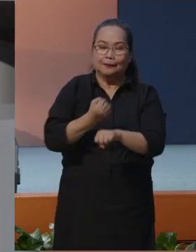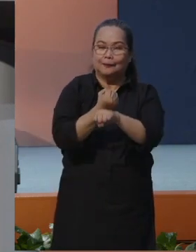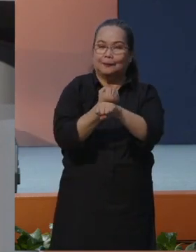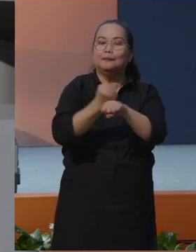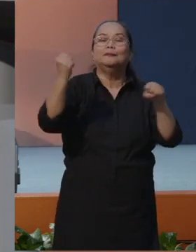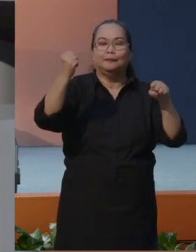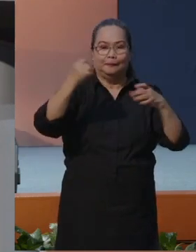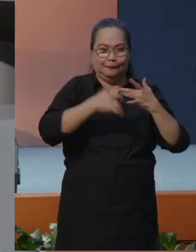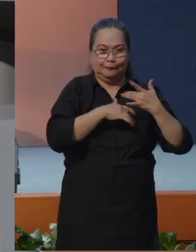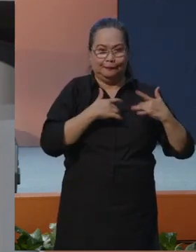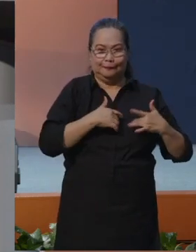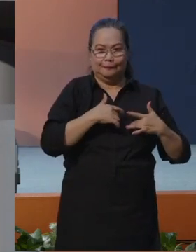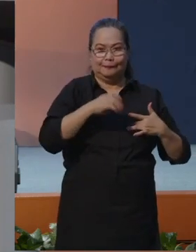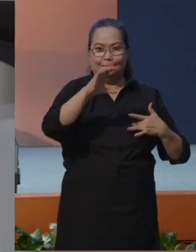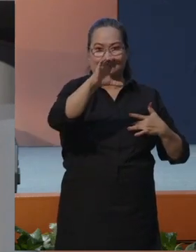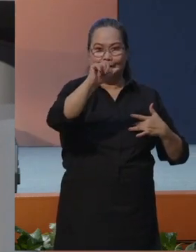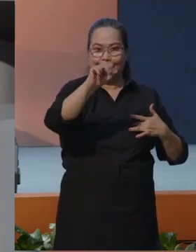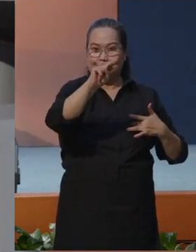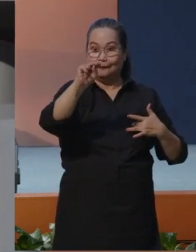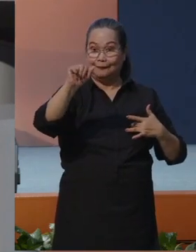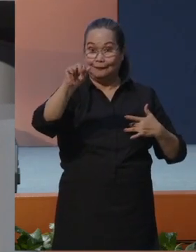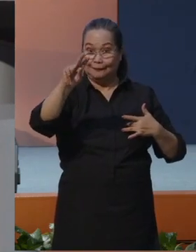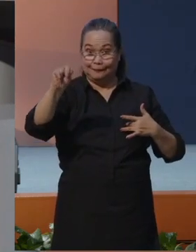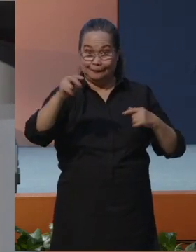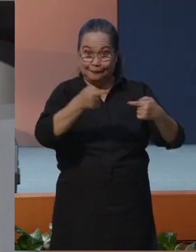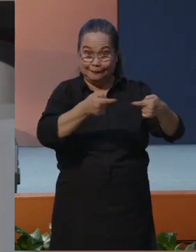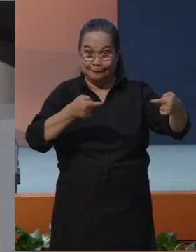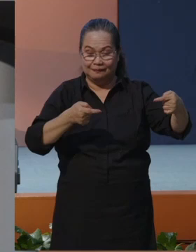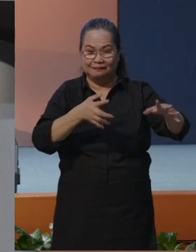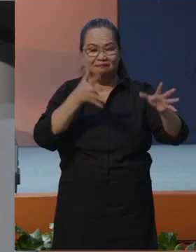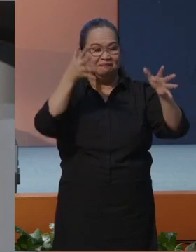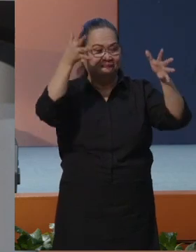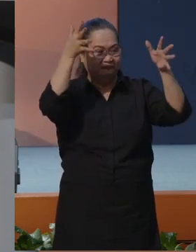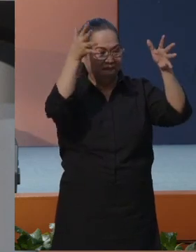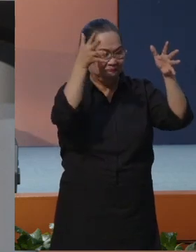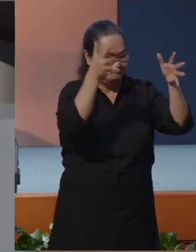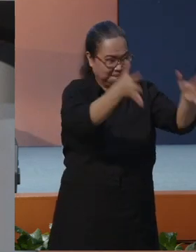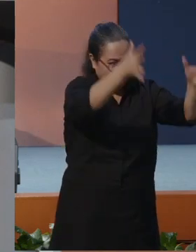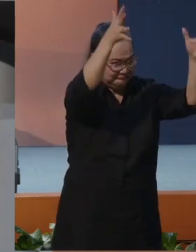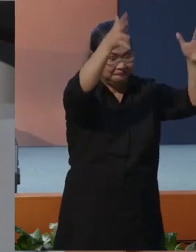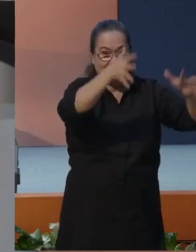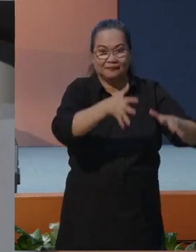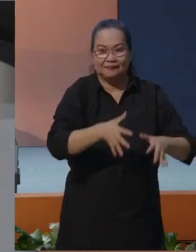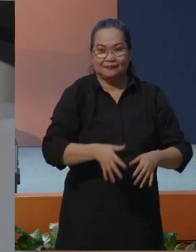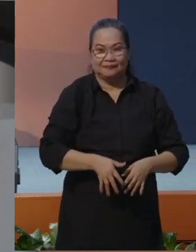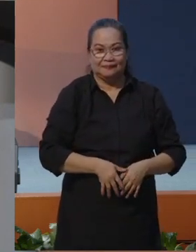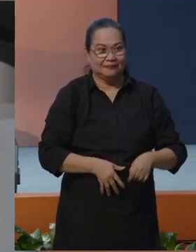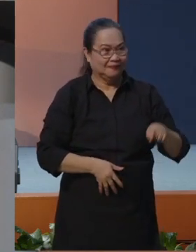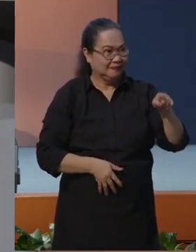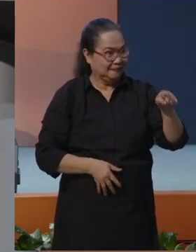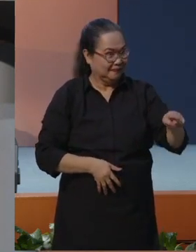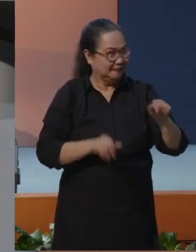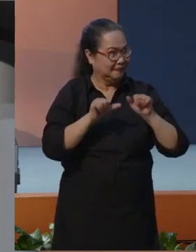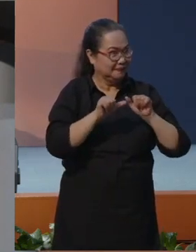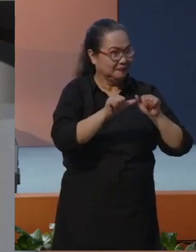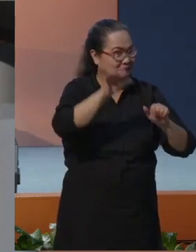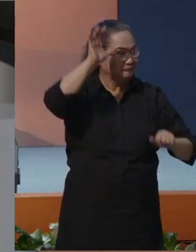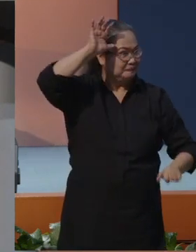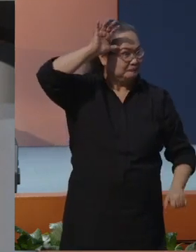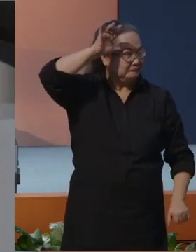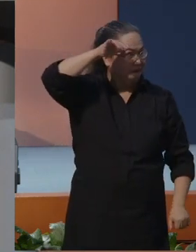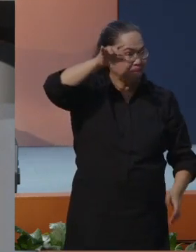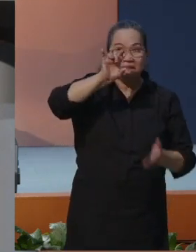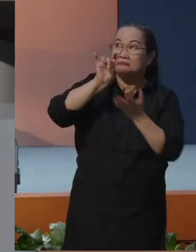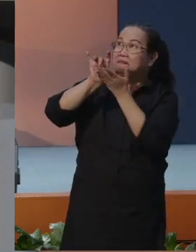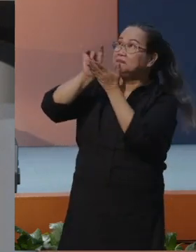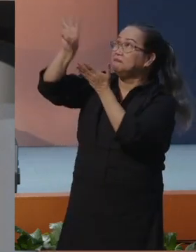hardened their hearts, ang ginawa po niya, pinabayaan na lang niya na magpatuloy ang kanilang